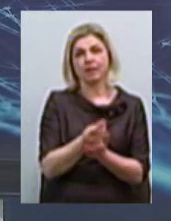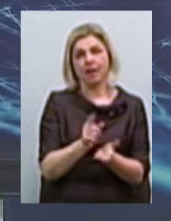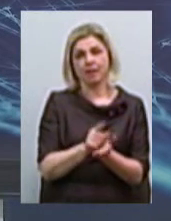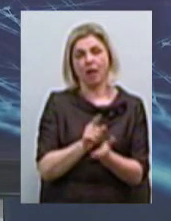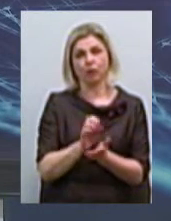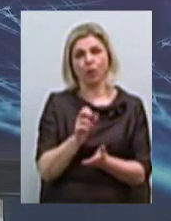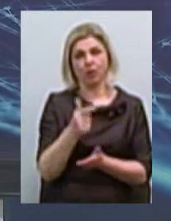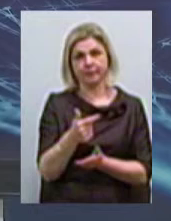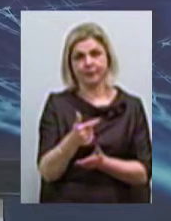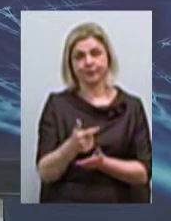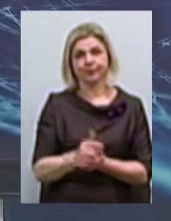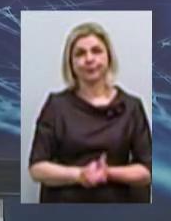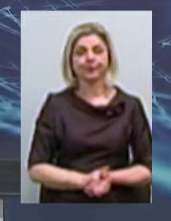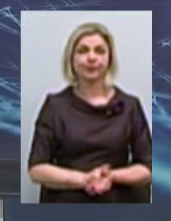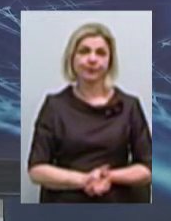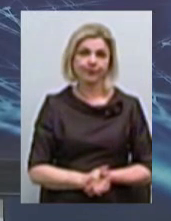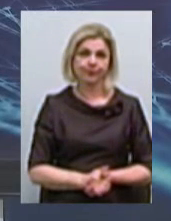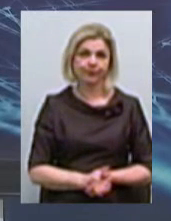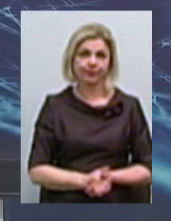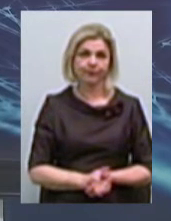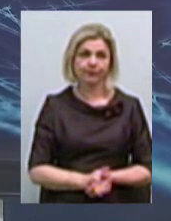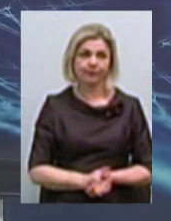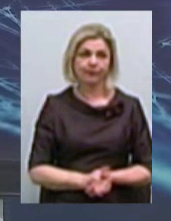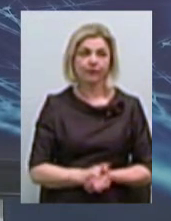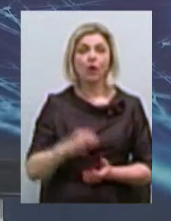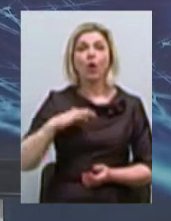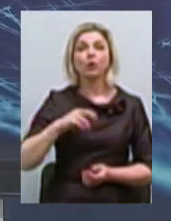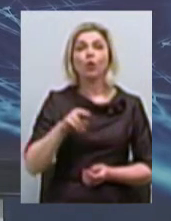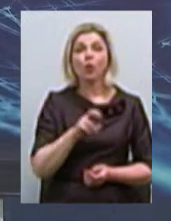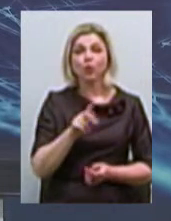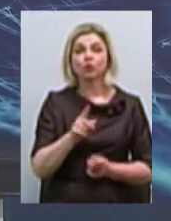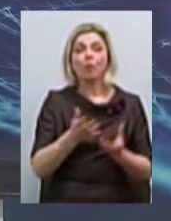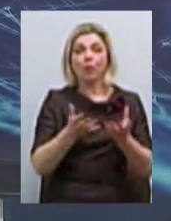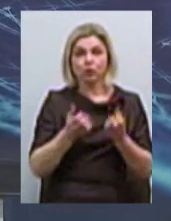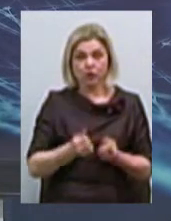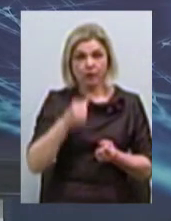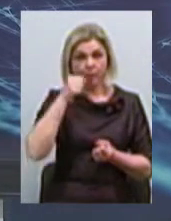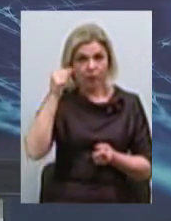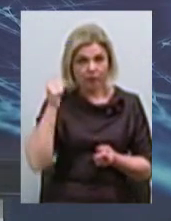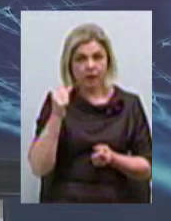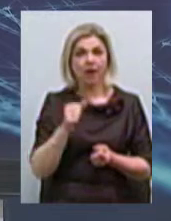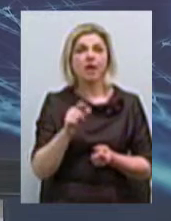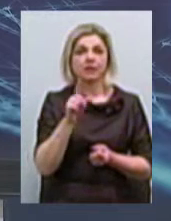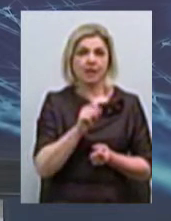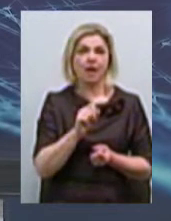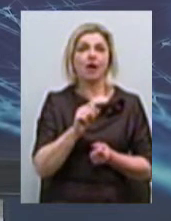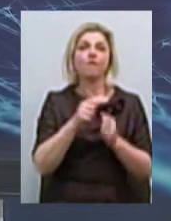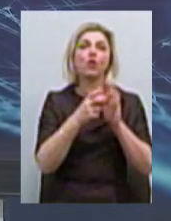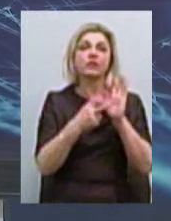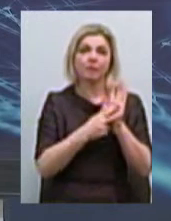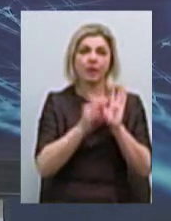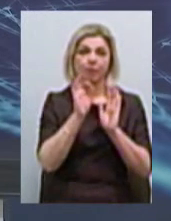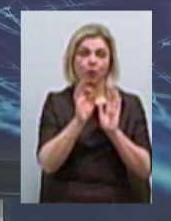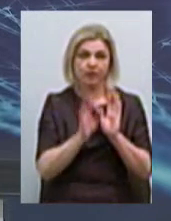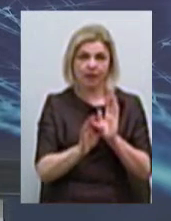доходів отриманих та подання податкової декларації. Дохід, який отримав платник податку, оподатковує за ставкою